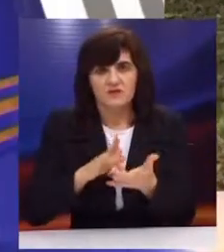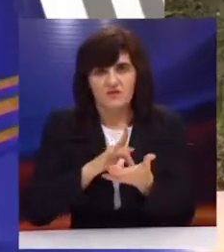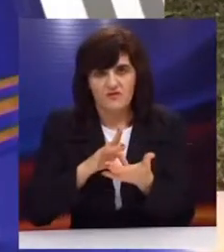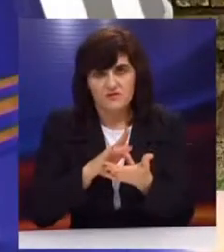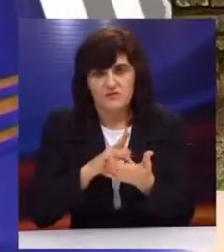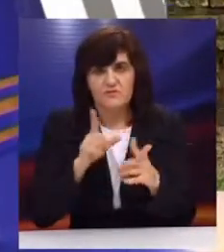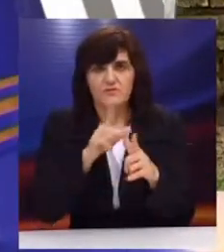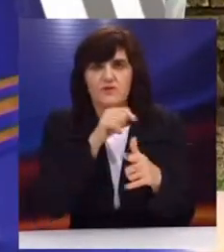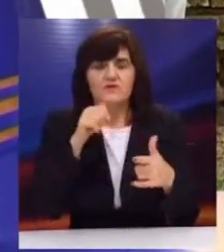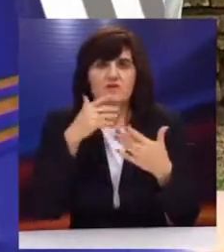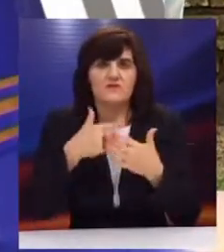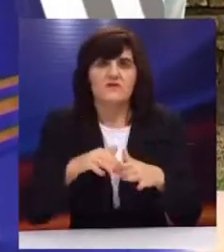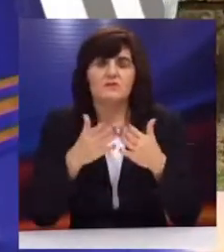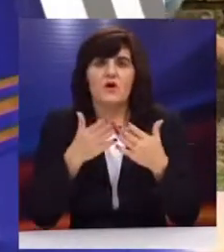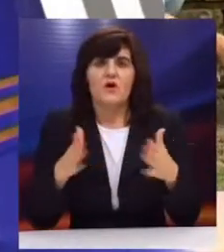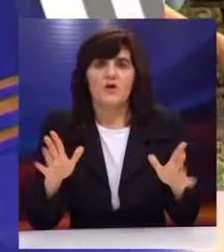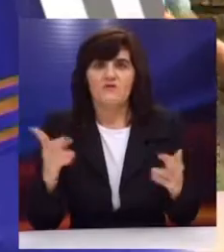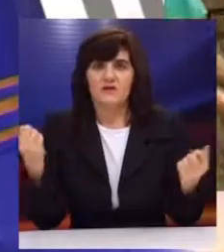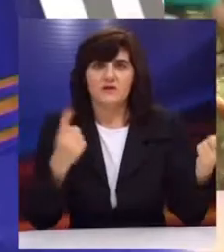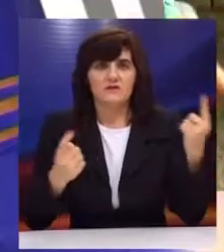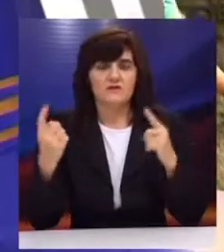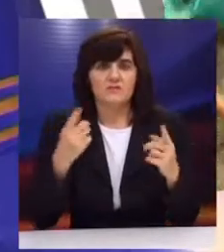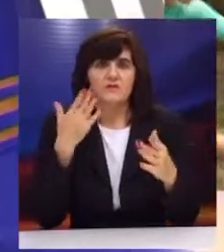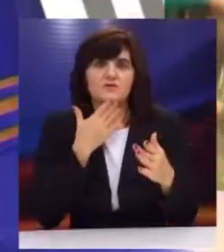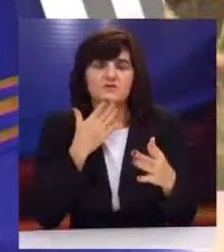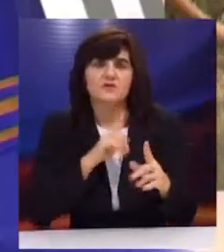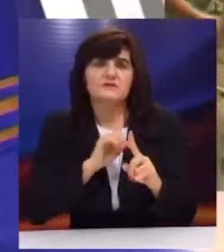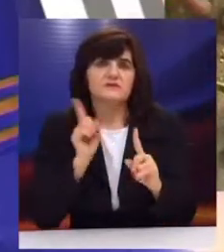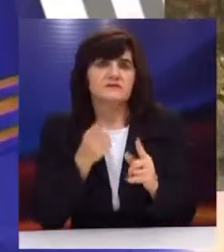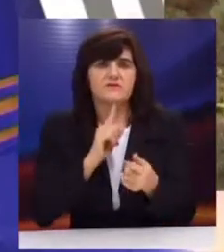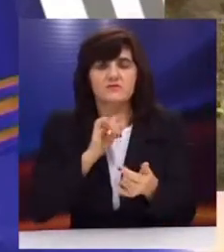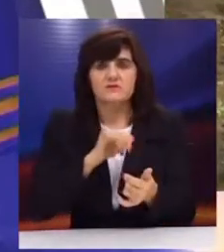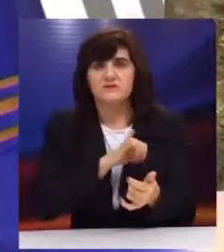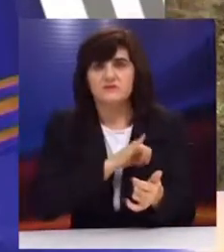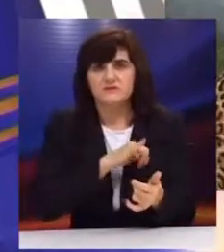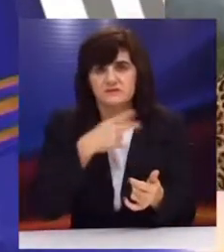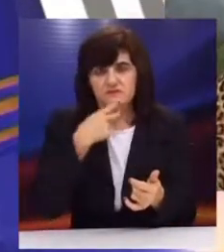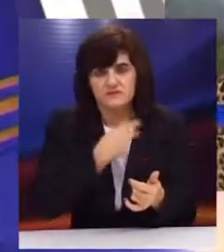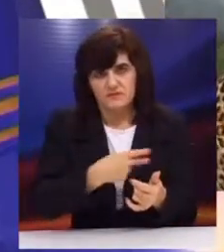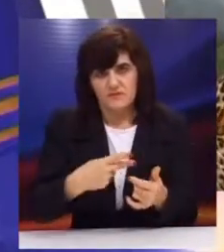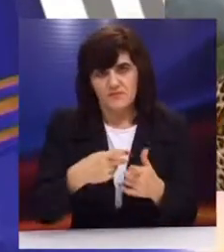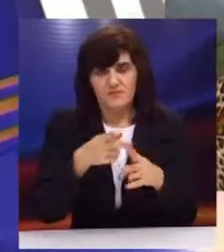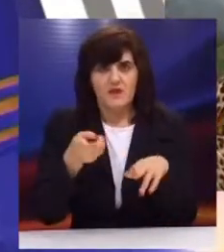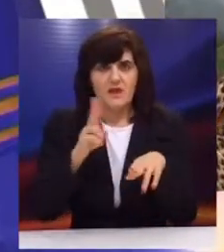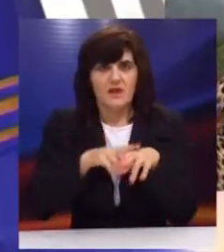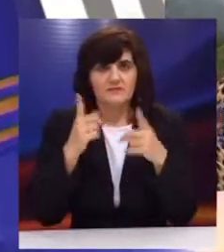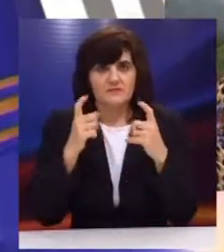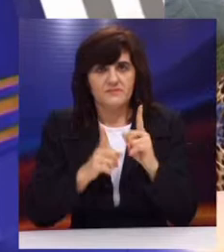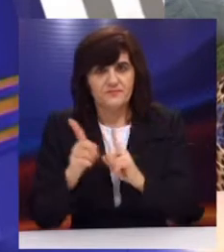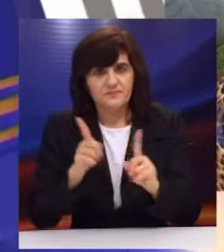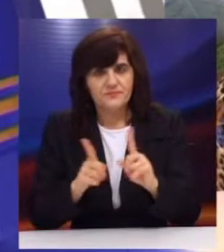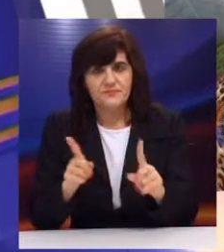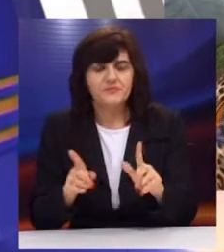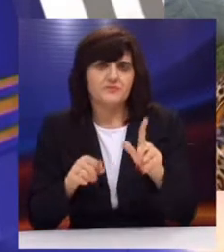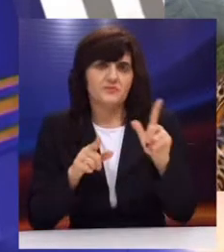rasadnik otvoren je ne samo za posete učenika, već i za sve druge zainteresovane. Reč je uglavnom o žbunastim vrstama, tu su neki